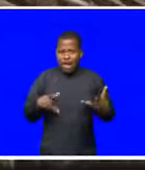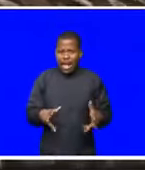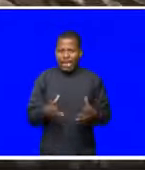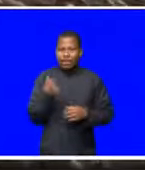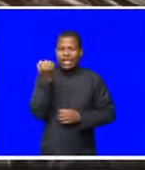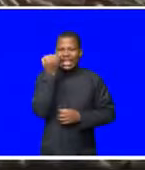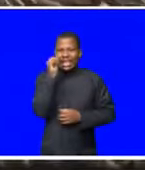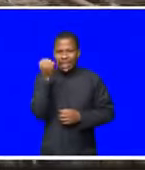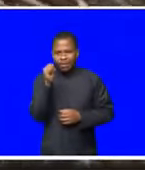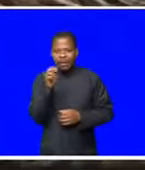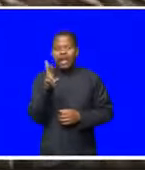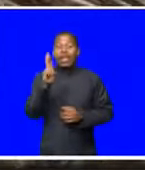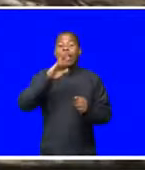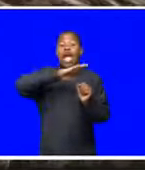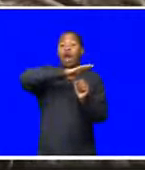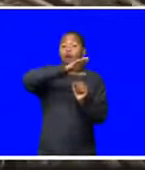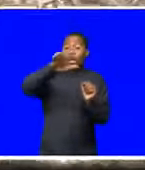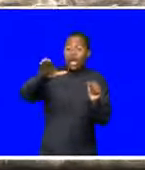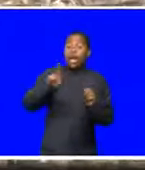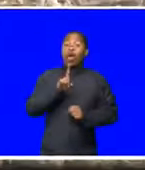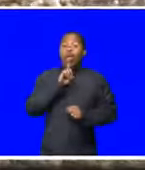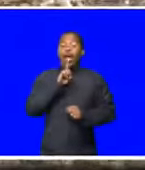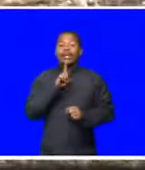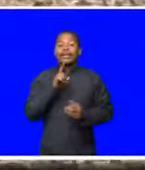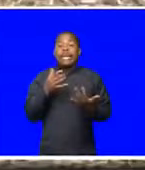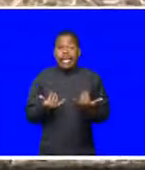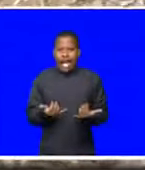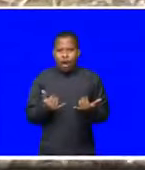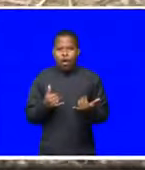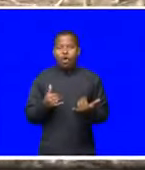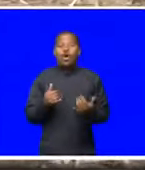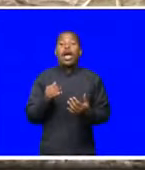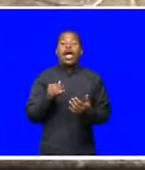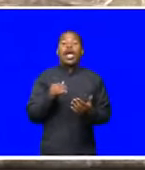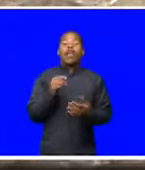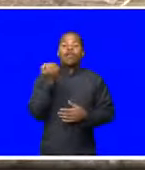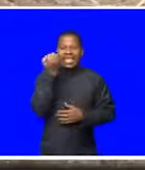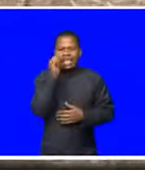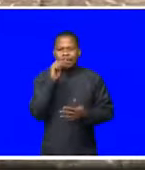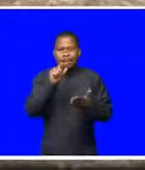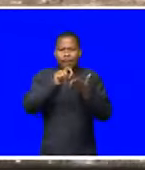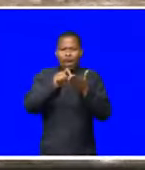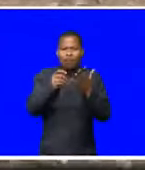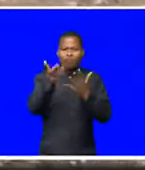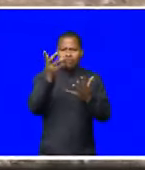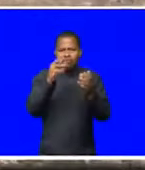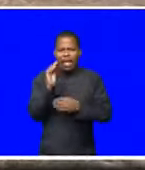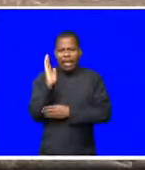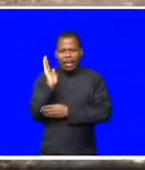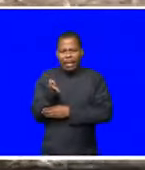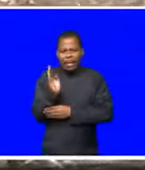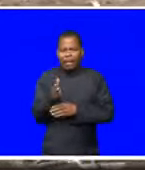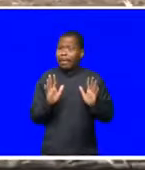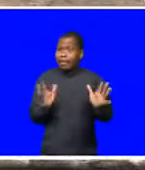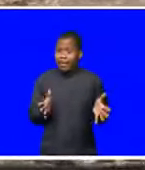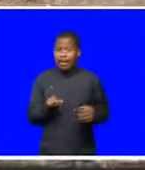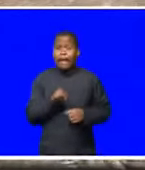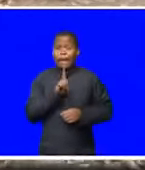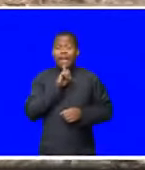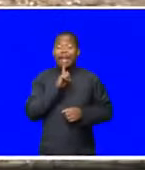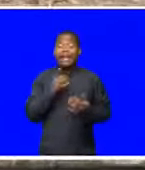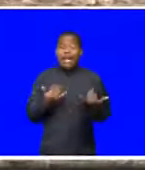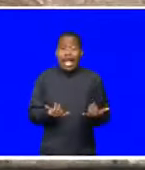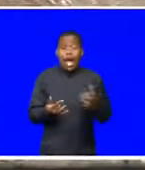sifikile isikhathi sokuthi bavune labanye abalimi bese bawushisile umoba sebemele ukuthi ulayishwe